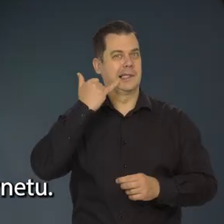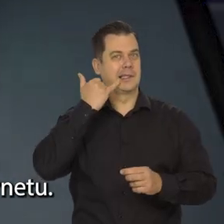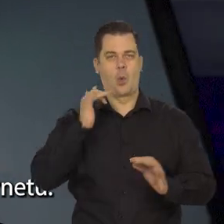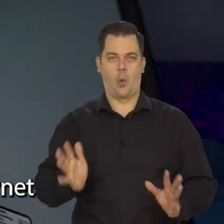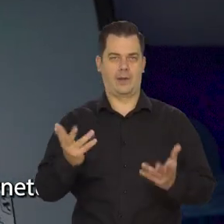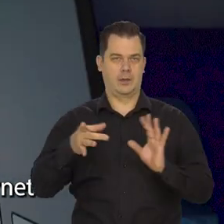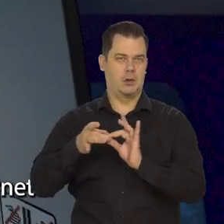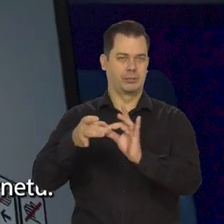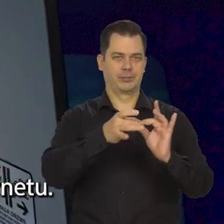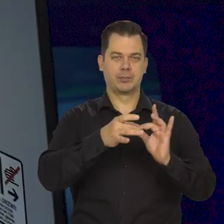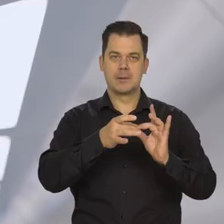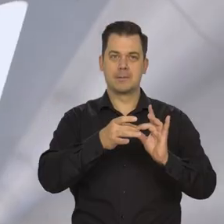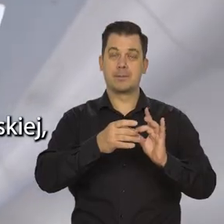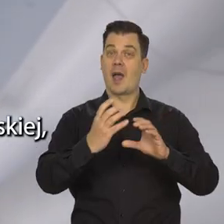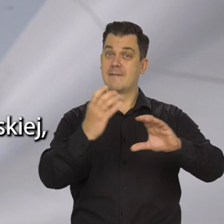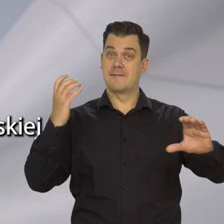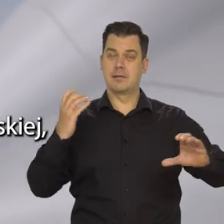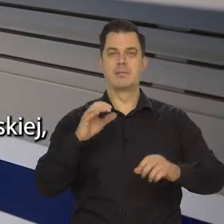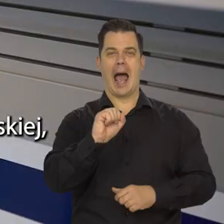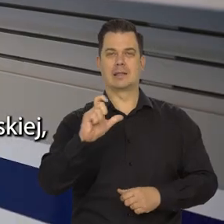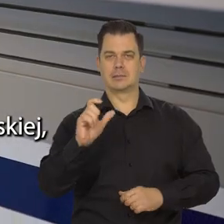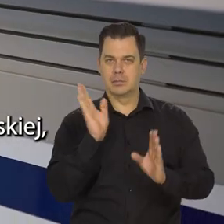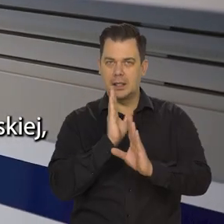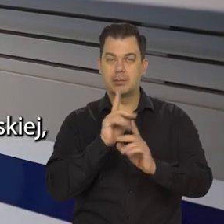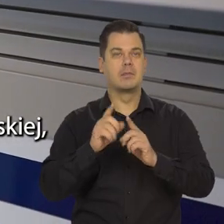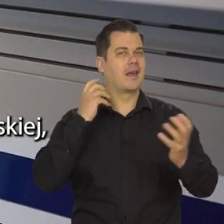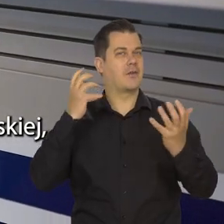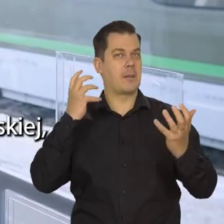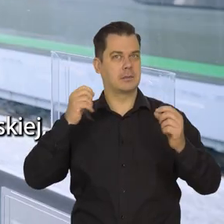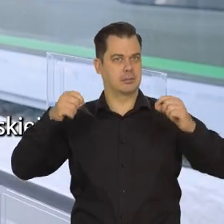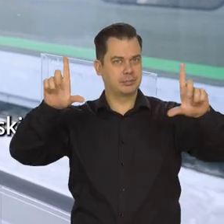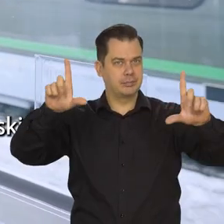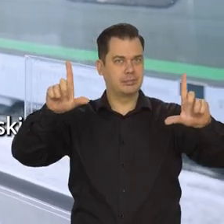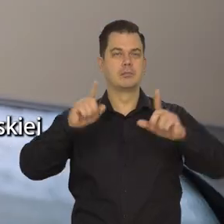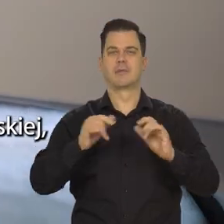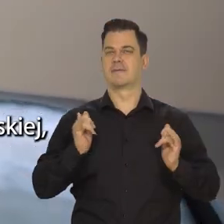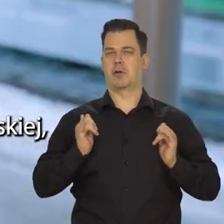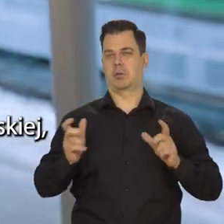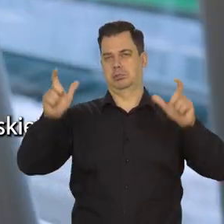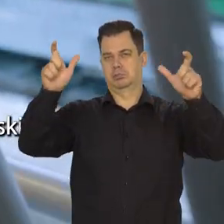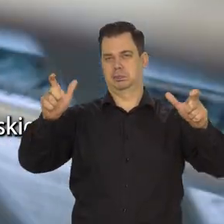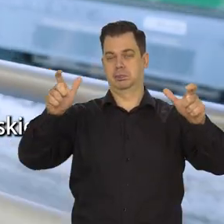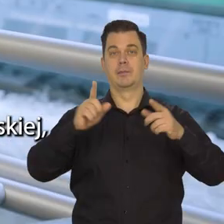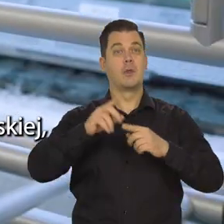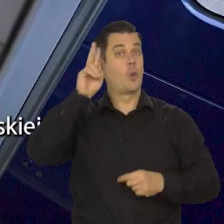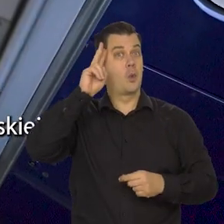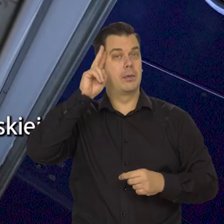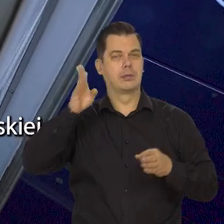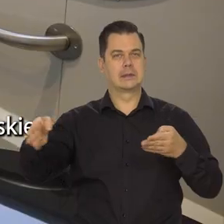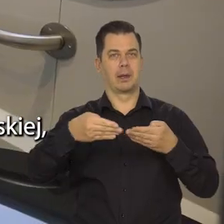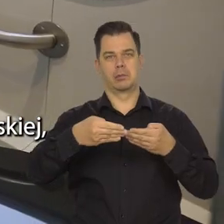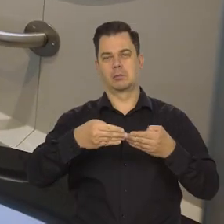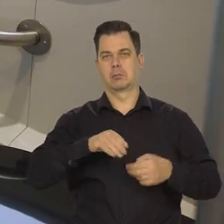do bezprzewodowego internetu. Wagony posiadają klimatyzację, system informacji pasażerskiej, komfortową przestrzeń bagażową oraz toalety